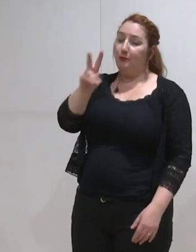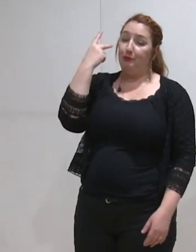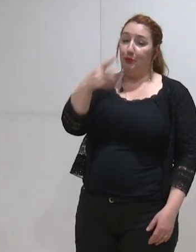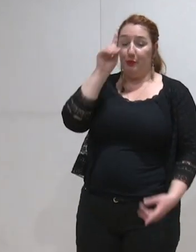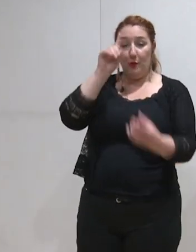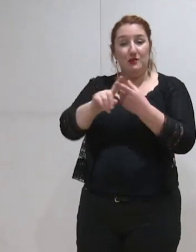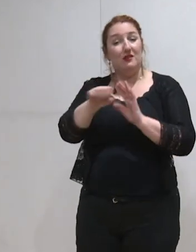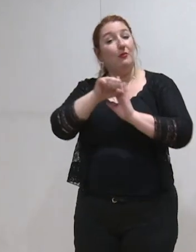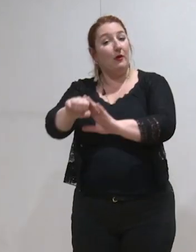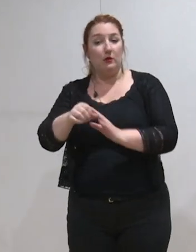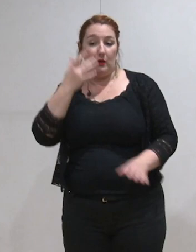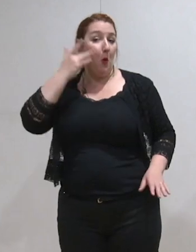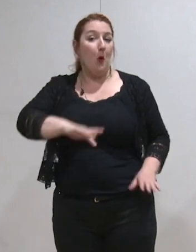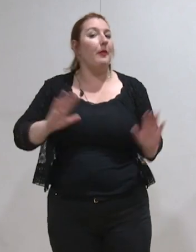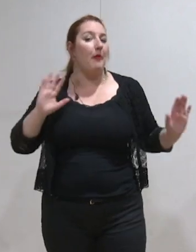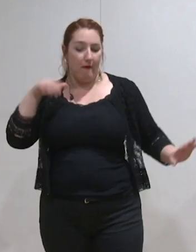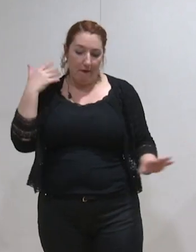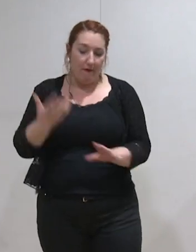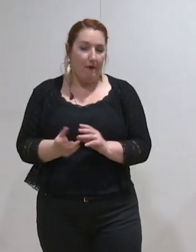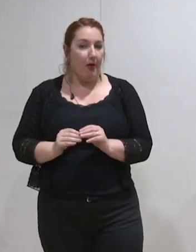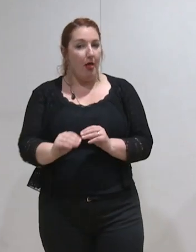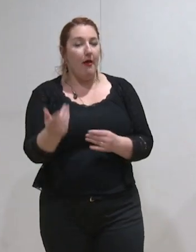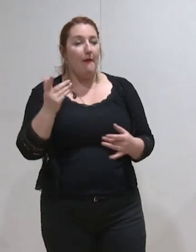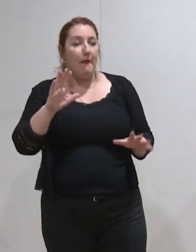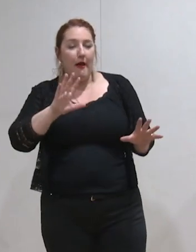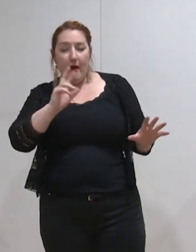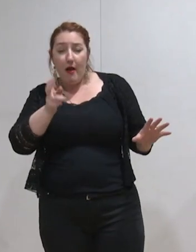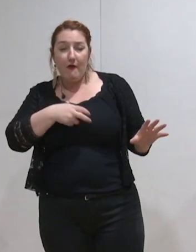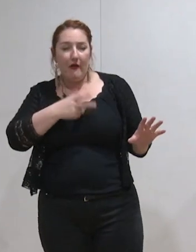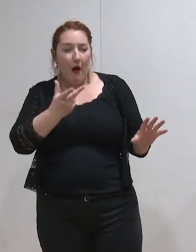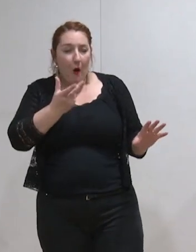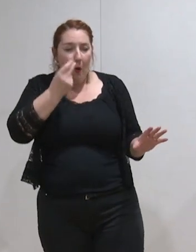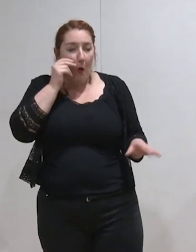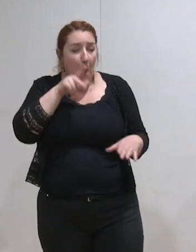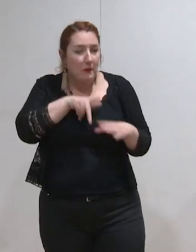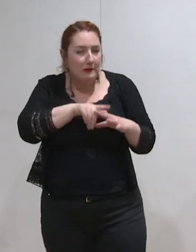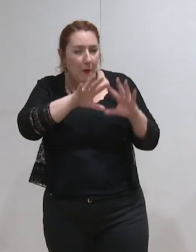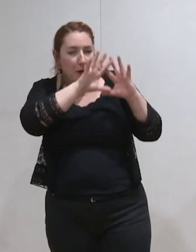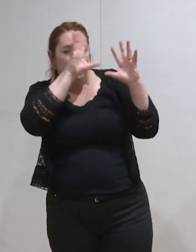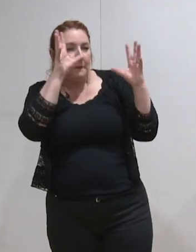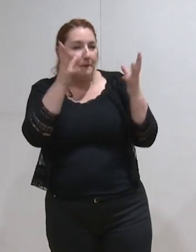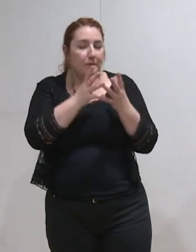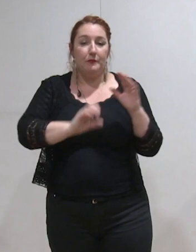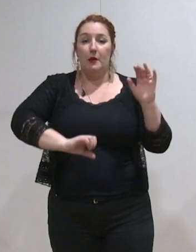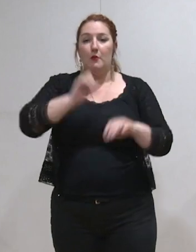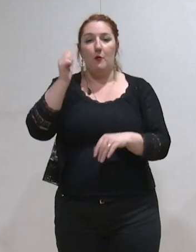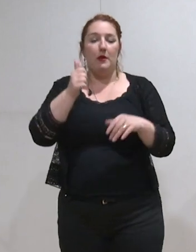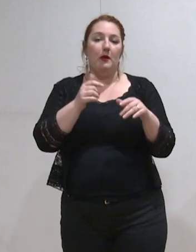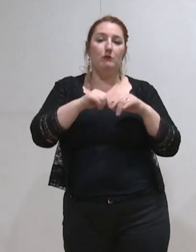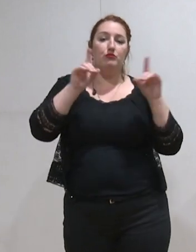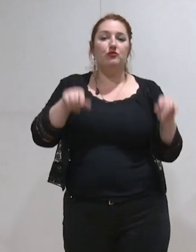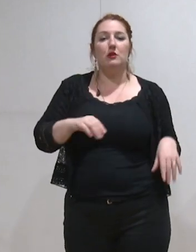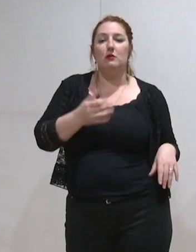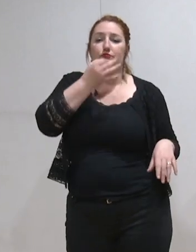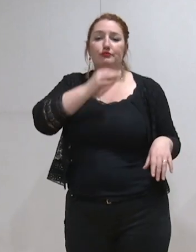en termees culturels une orientation commence à peine à s'esquisser tout d'abord il y a tous ces choix budgétaires sur lesquels vous passez vite à l'oral